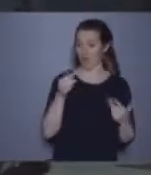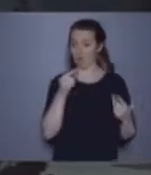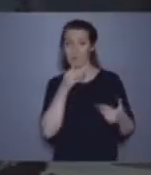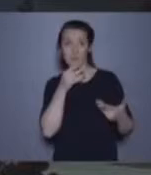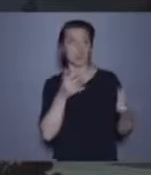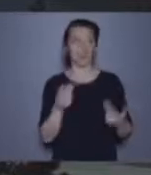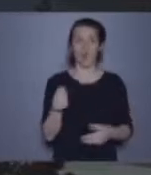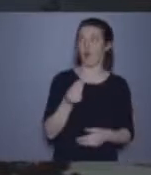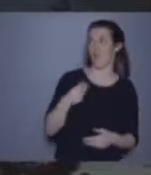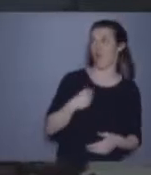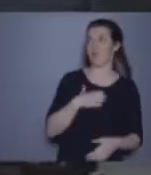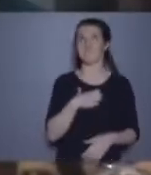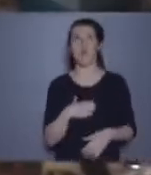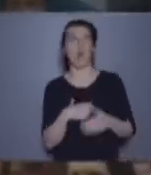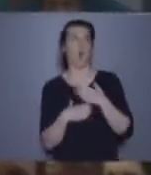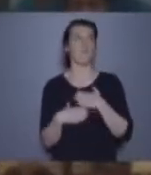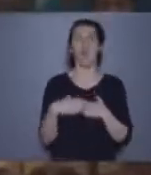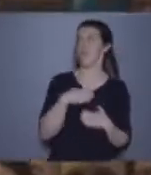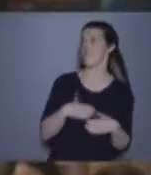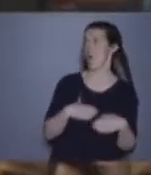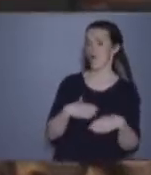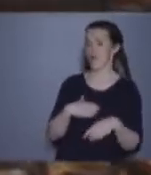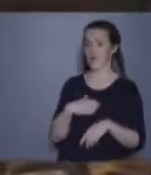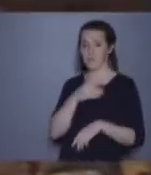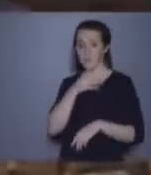journée en ayant faim.